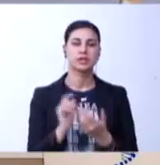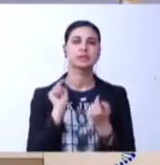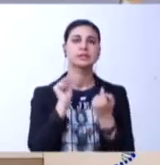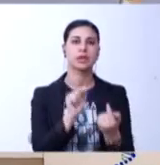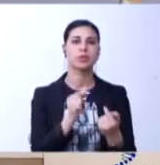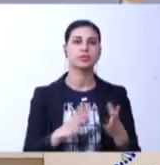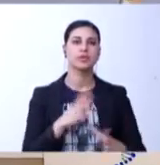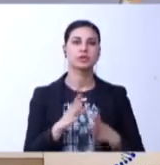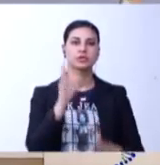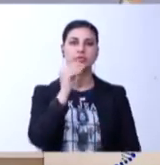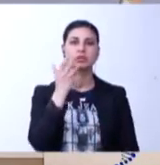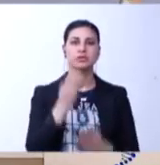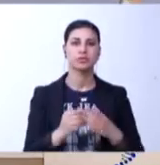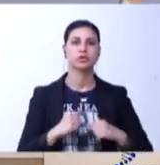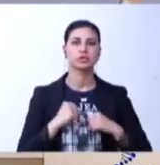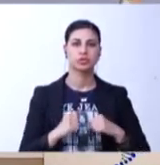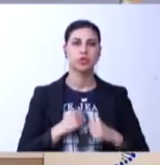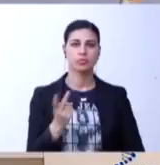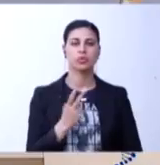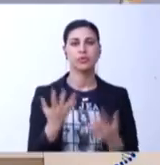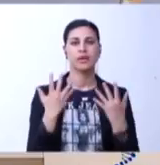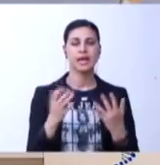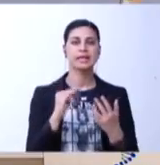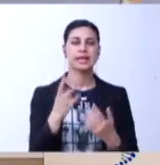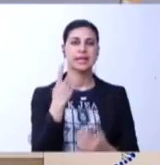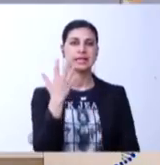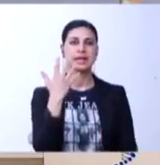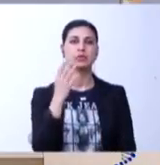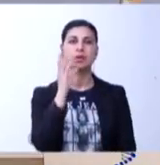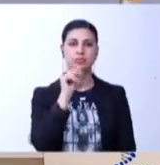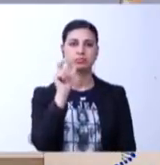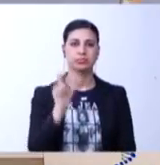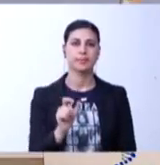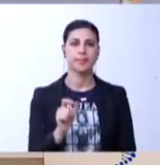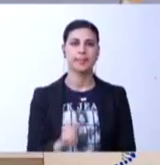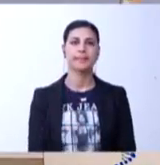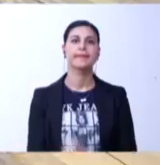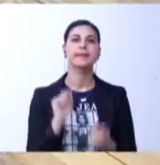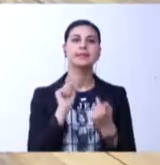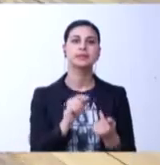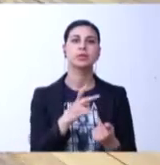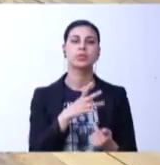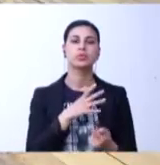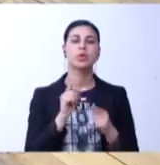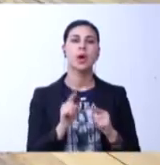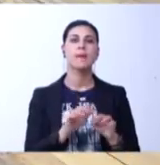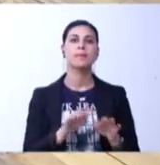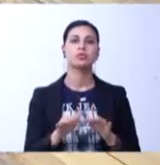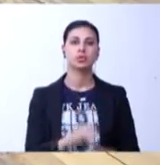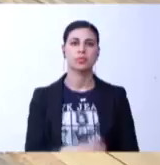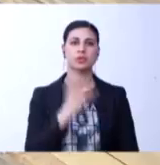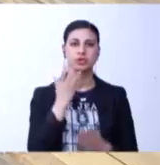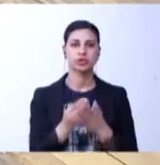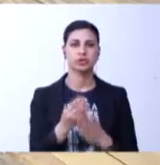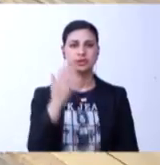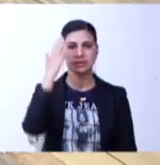ვარჯიში, როდესაც თქვენ ცდილობთ, რომ ორივე ხელით ან ერთი ხელით, როგორც მოგიხერხდებათ, წინაღობა გაუწიოთ აი ამ მოძრაობაში თავს.